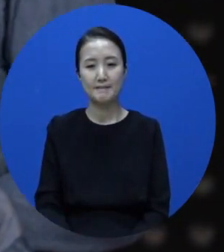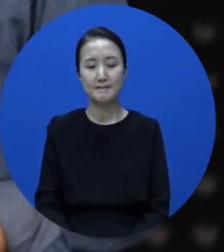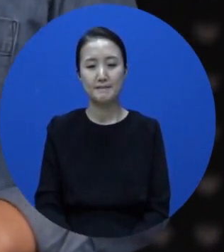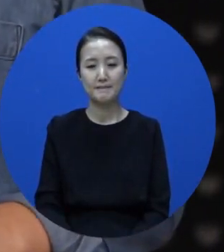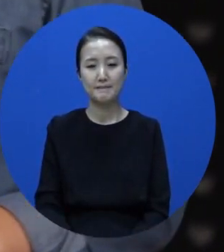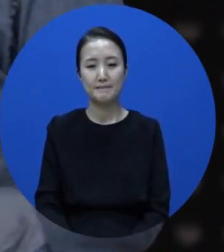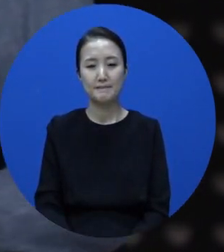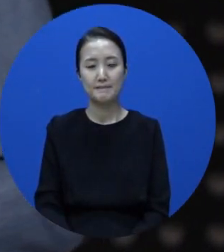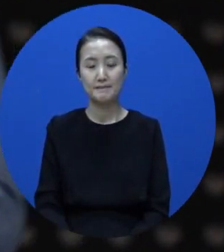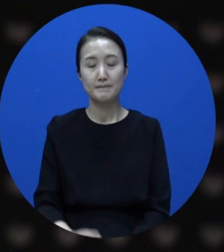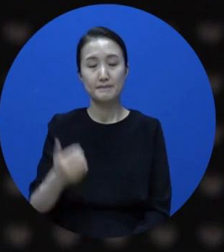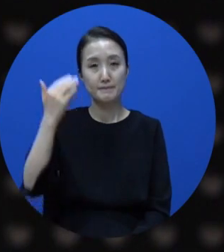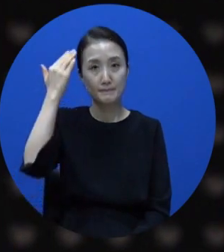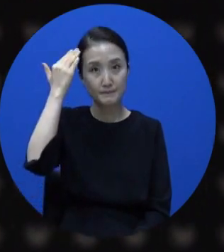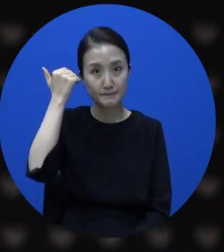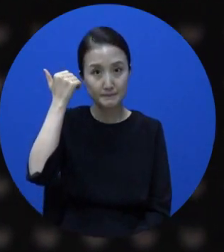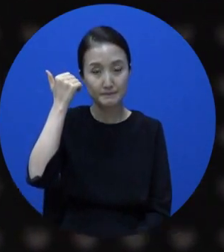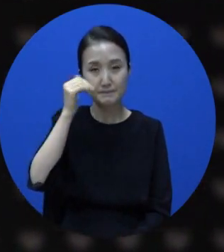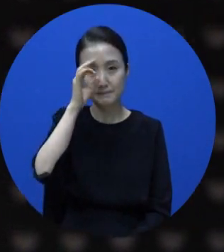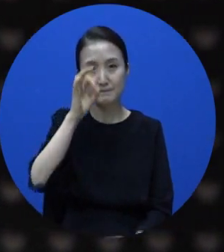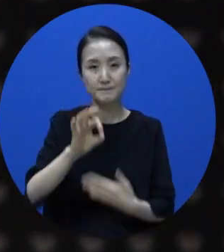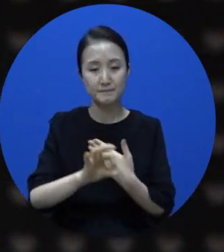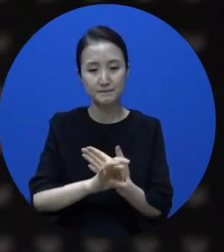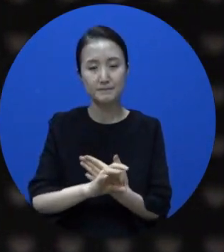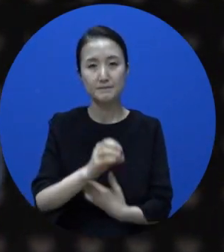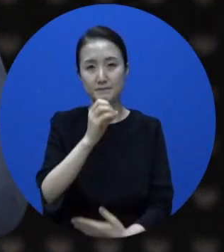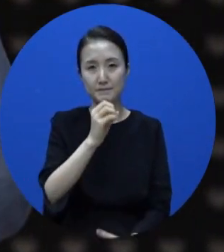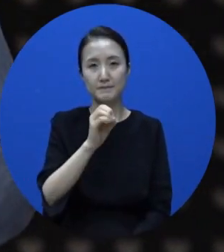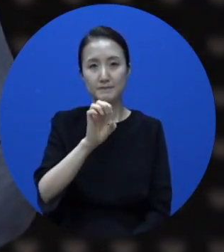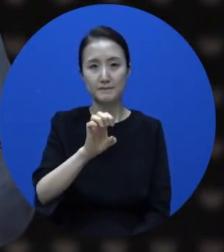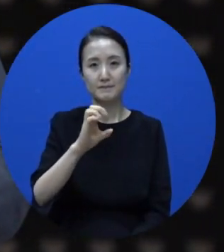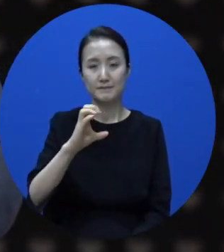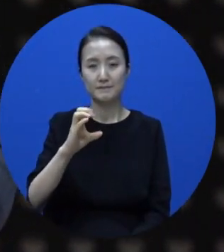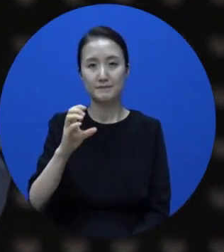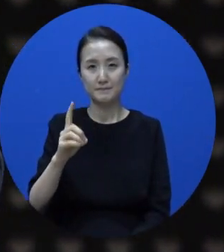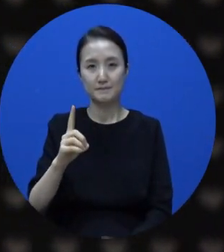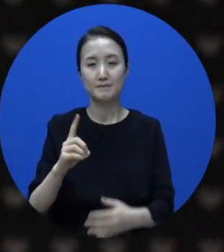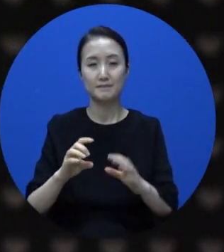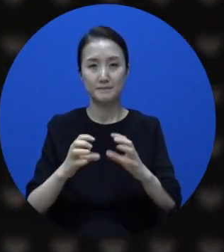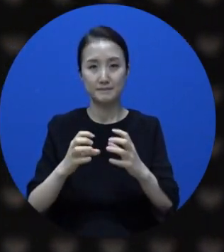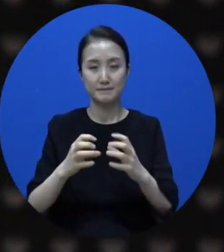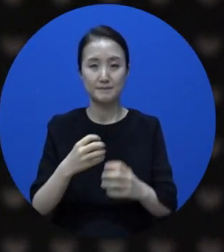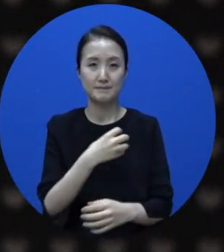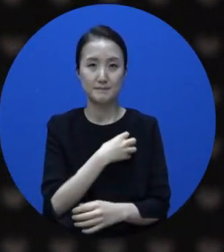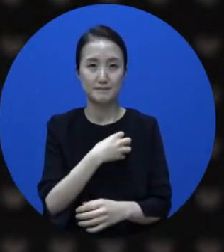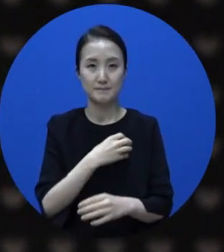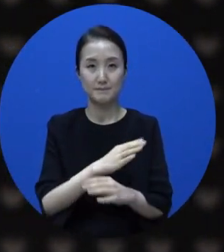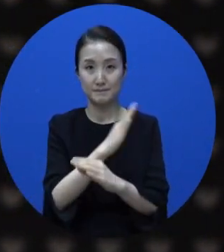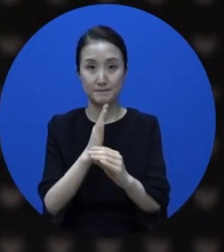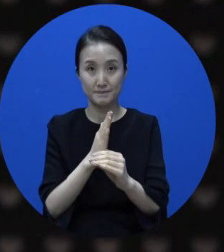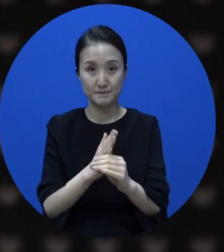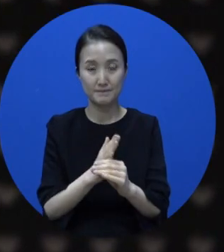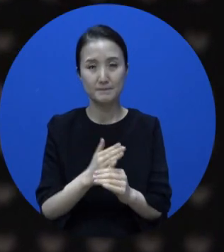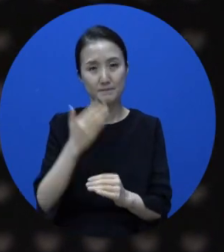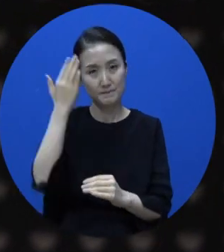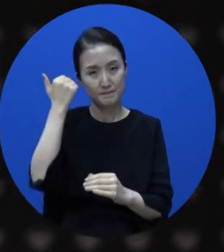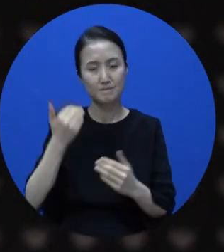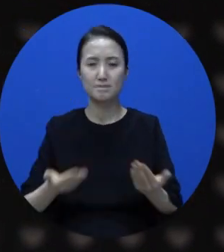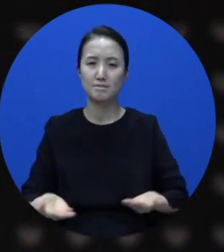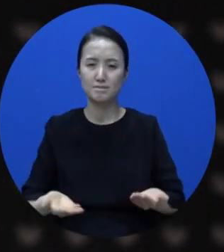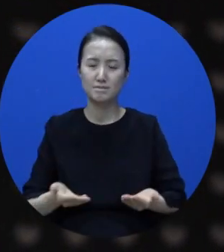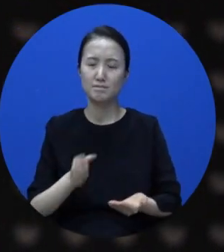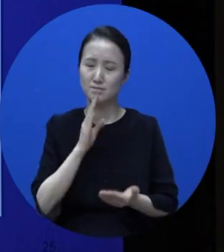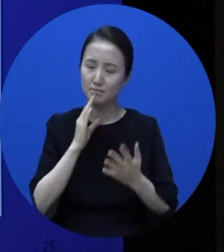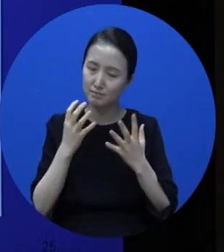실제로 우리나라는 이 oecd 회원국 중에서 가장 많이 일하는 나라 중에 하나요